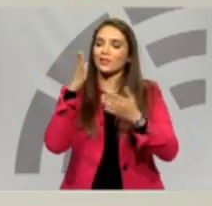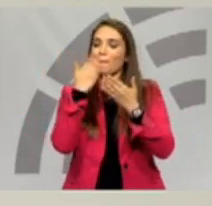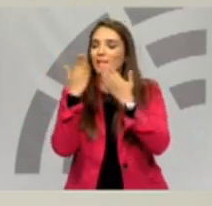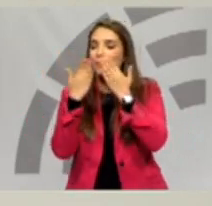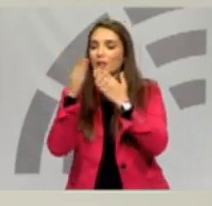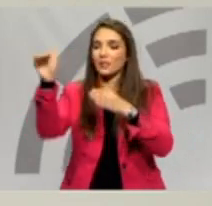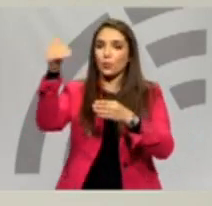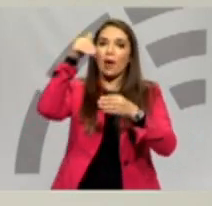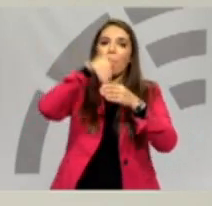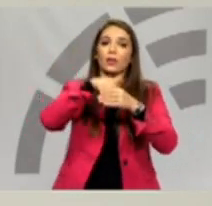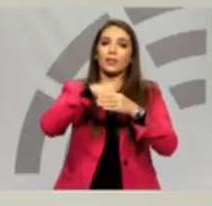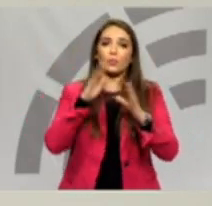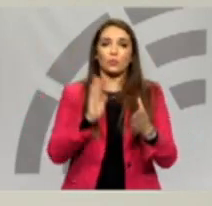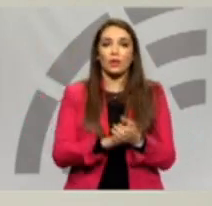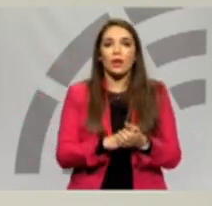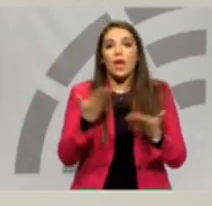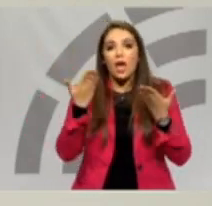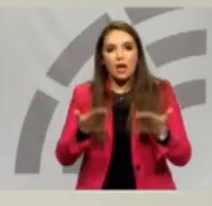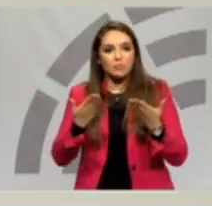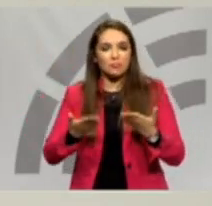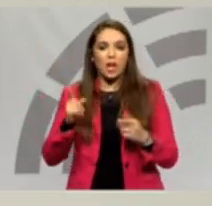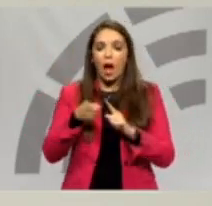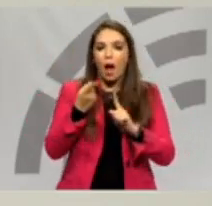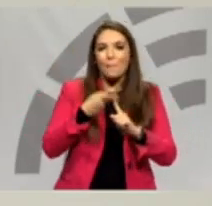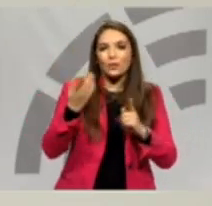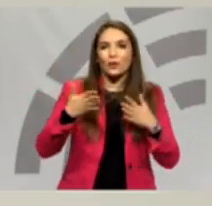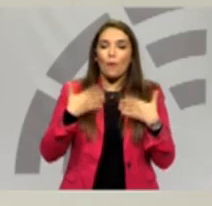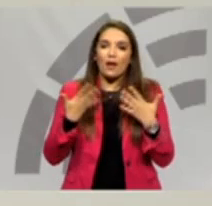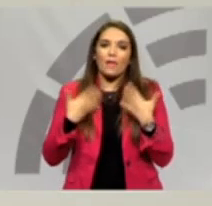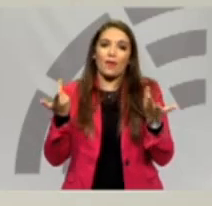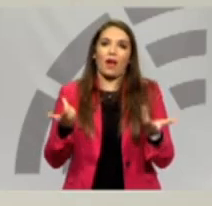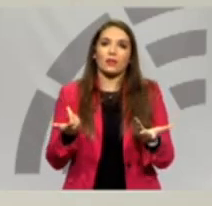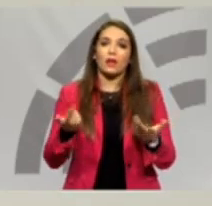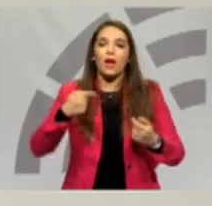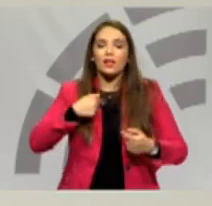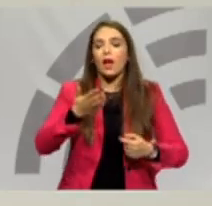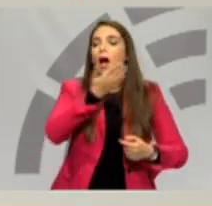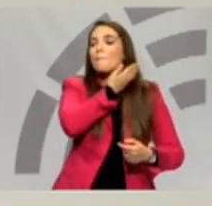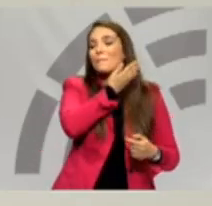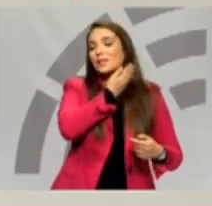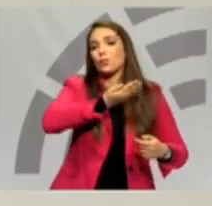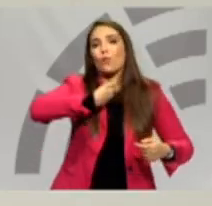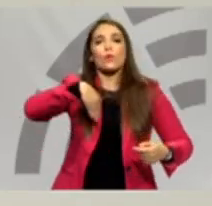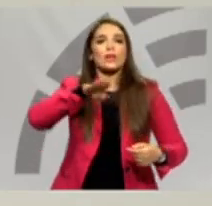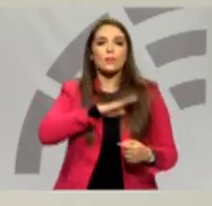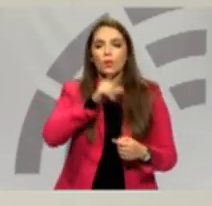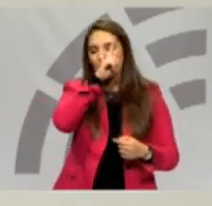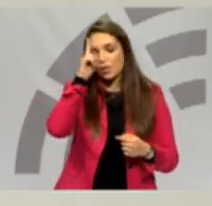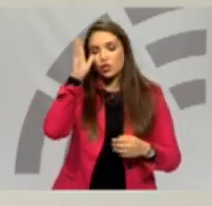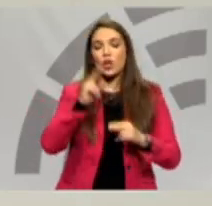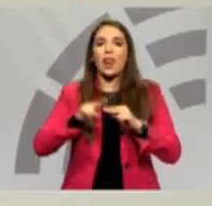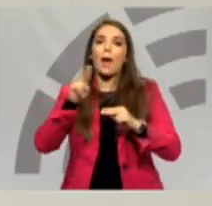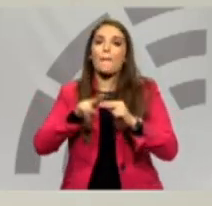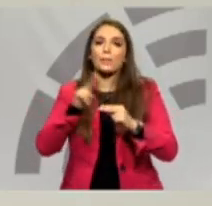وثيقتكم حاجتك من هذه تشرفنا لكن زيد تاكد لي على حجم المسؤوليه اللي على عاتقي لانه